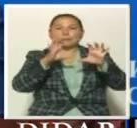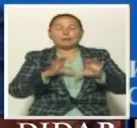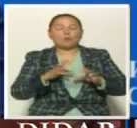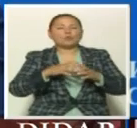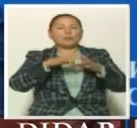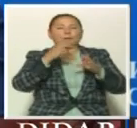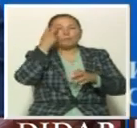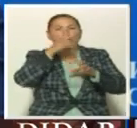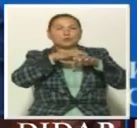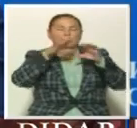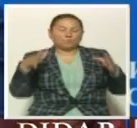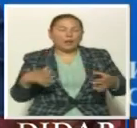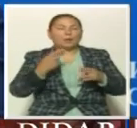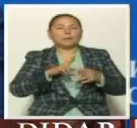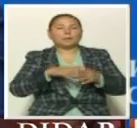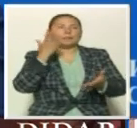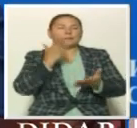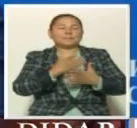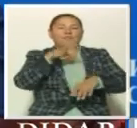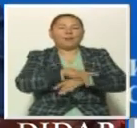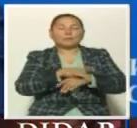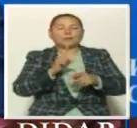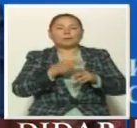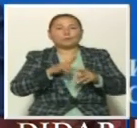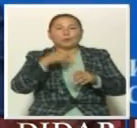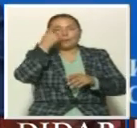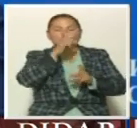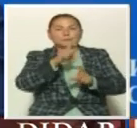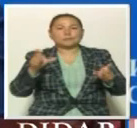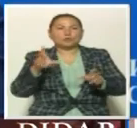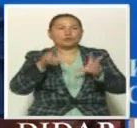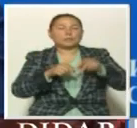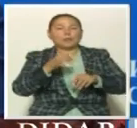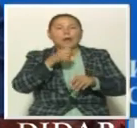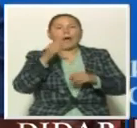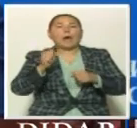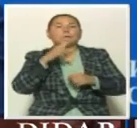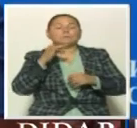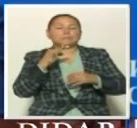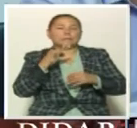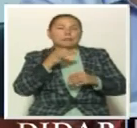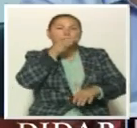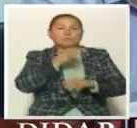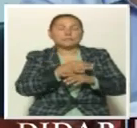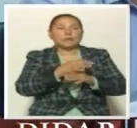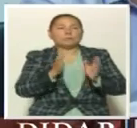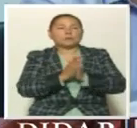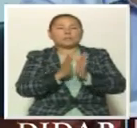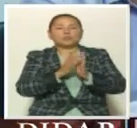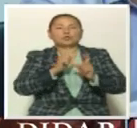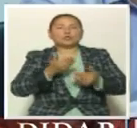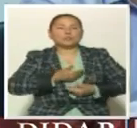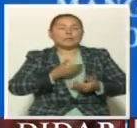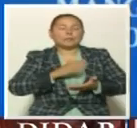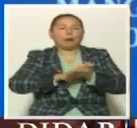несанкционированных свалок. Есть факты, когда более 100 физических лиц привлекли к административной ответственности и призвали жителей поторопиться